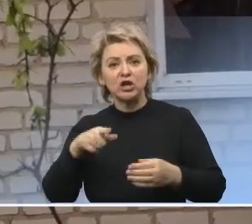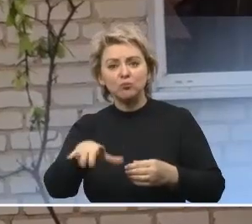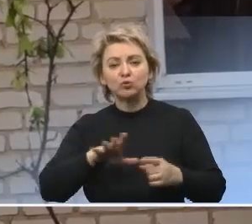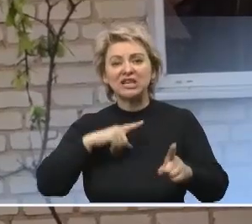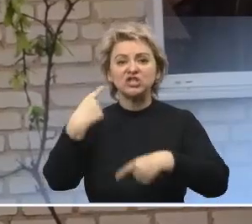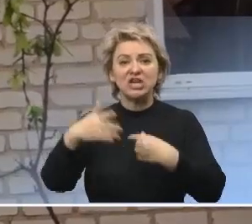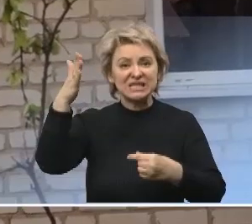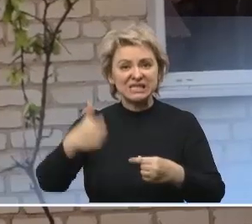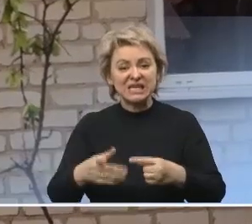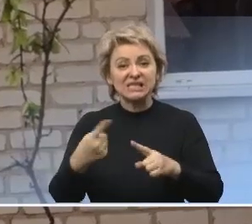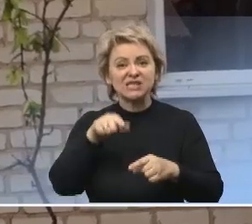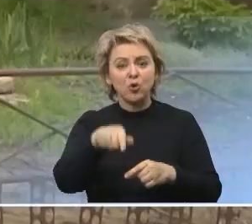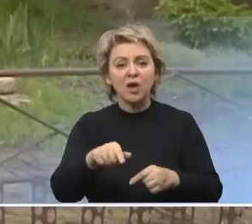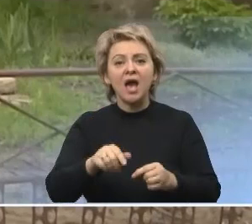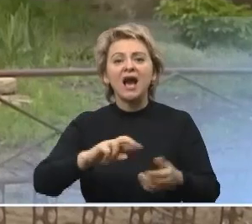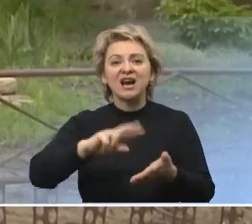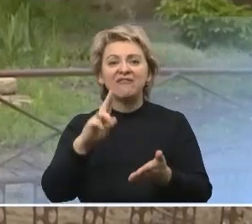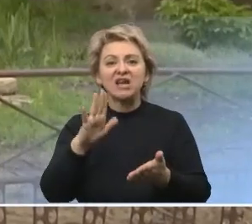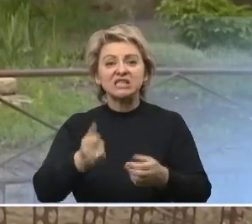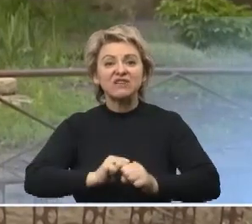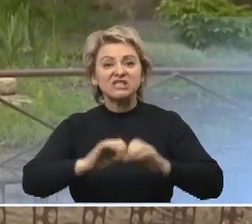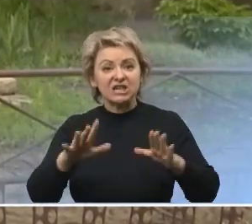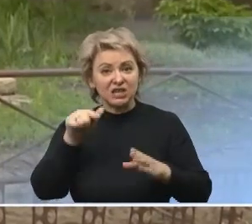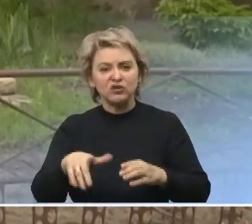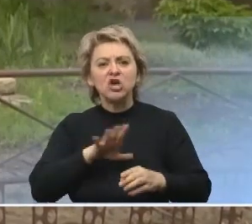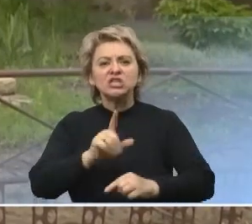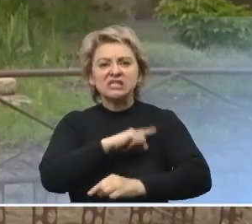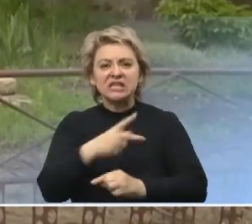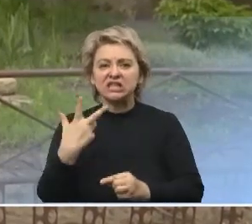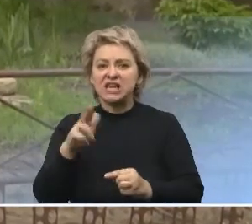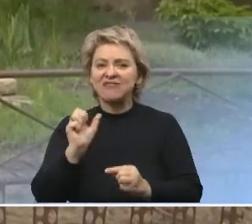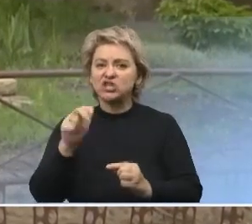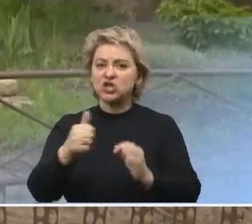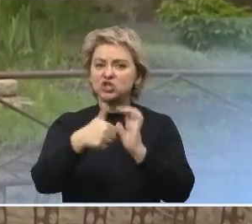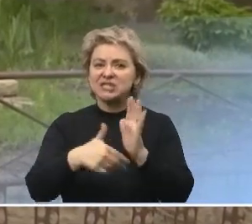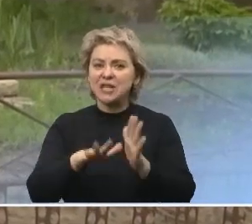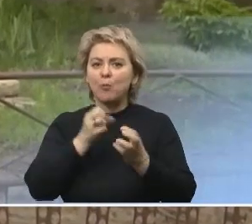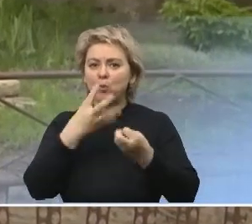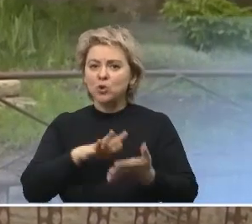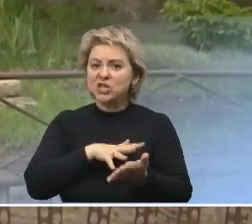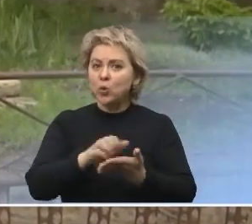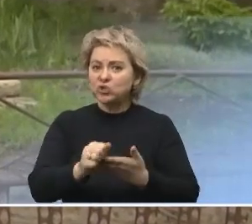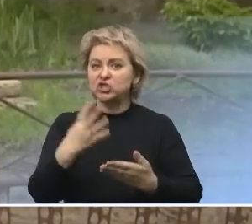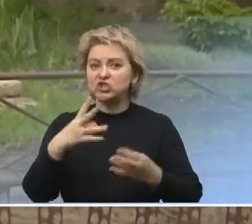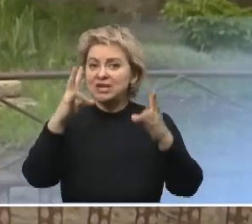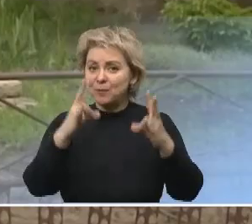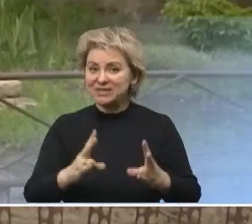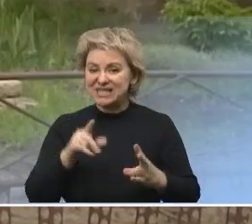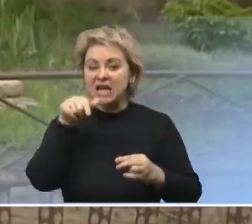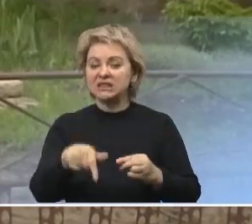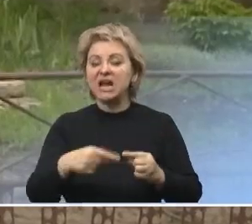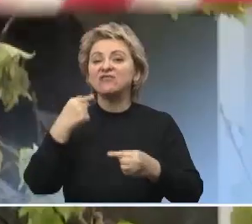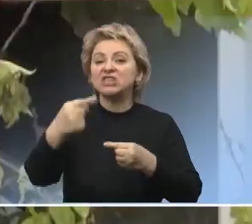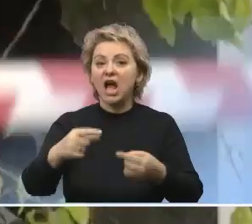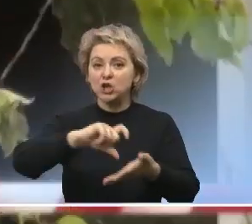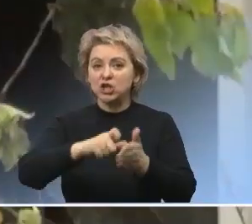через стенку со злополучной квартирой. Взрыв был такой силы, что три квартиры из 16 просто разворотило. Еще четыре пострадали. И даже в